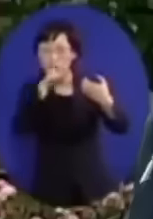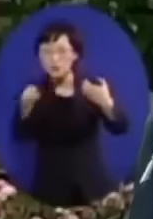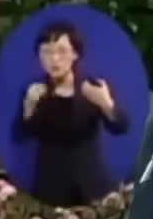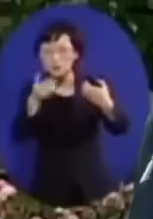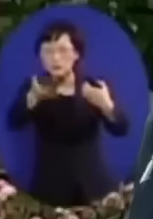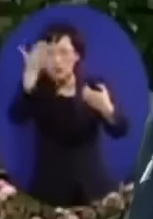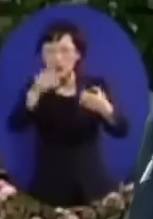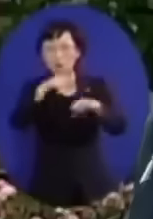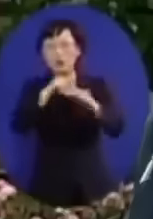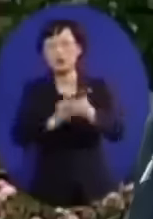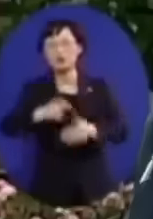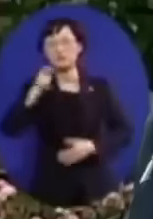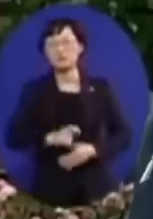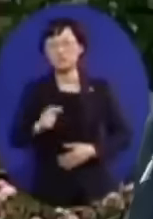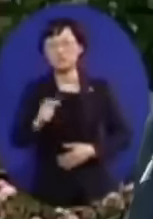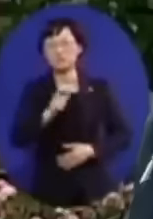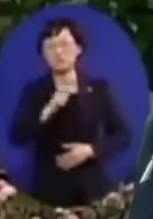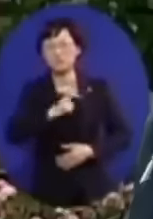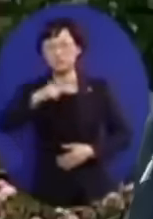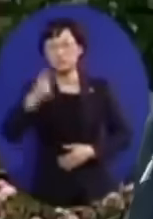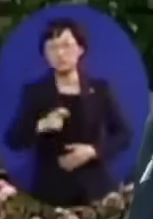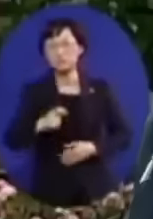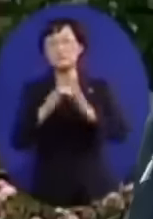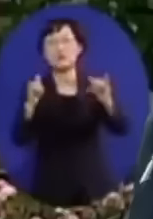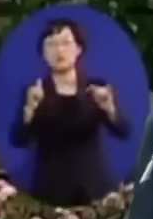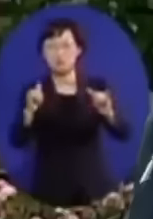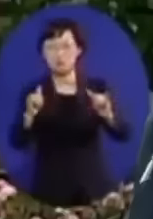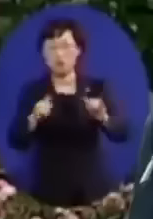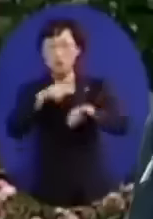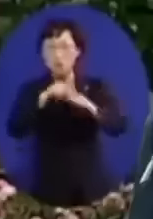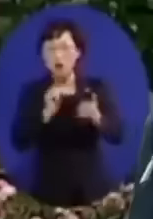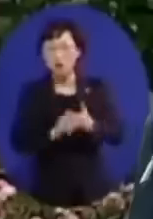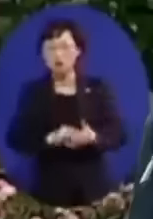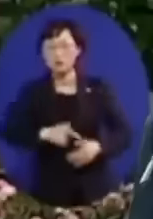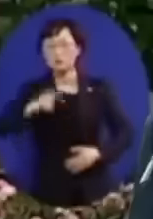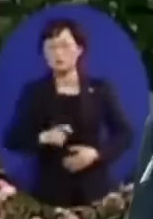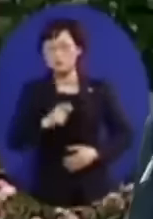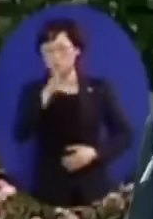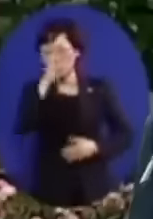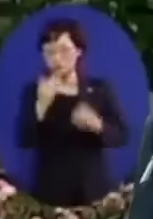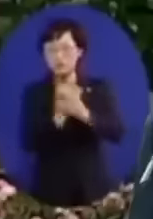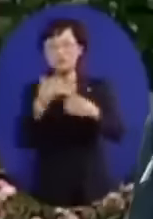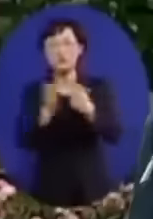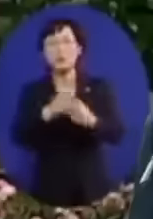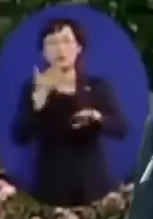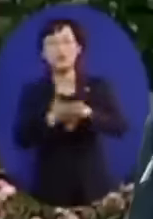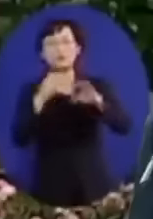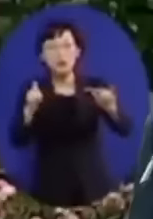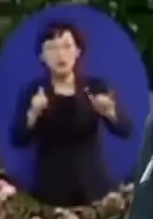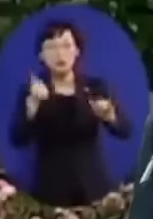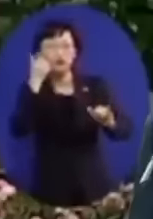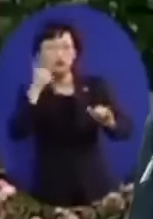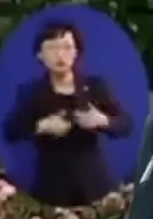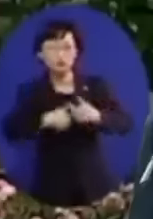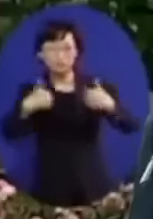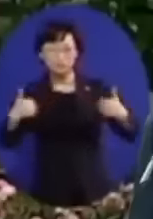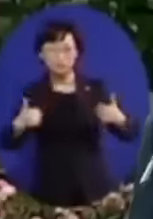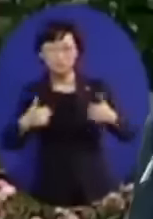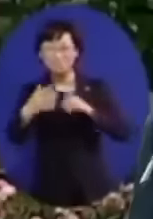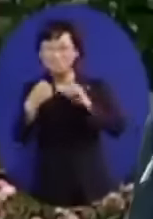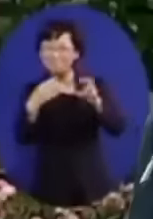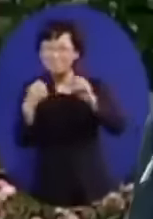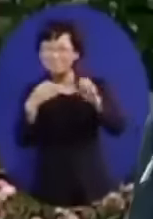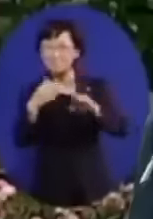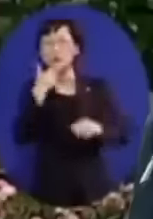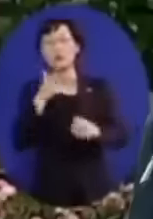강팍한 사람이든 마음이 아주 강팍해요. 그들의 마음은 굳어지고 병들어서 다른 사람에게 마음을 열지 않아 대화조차 하지